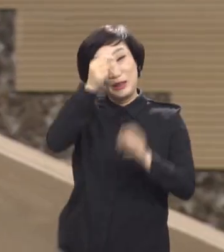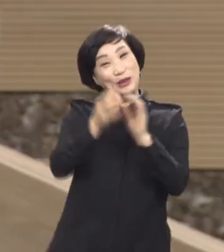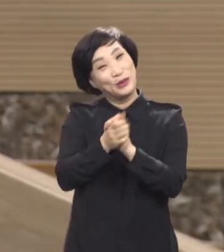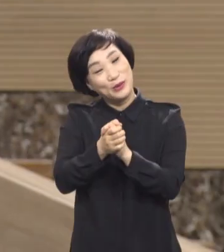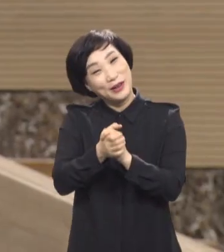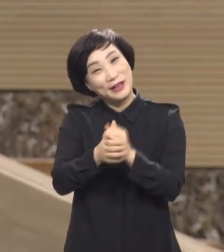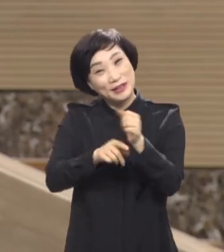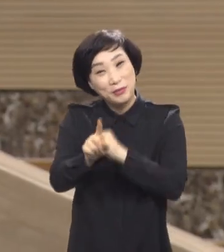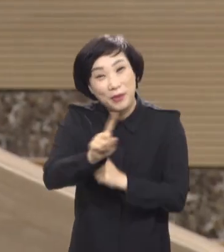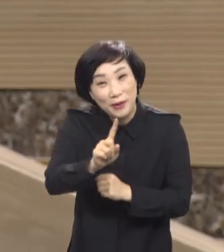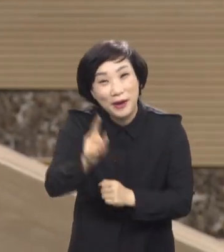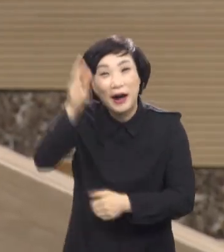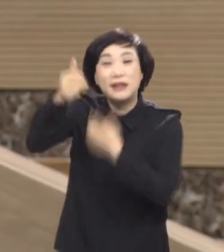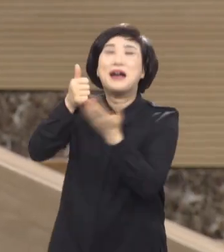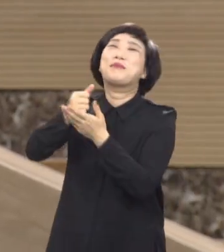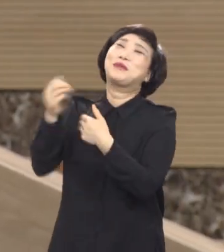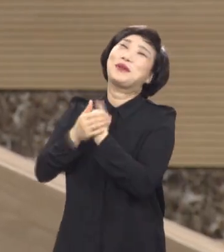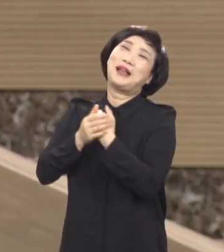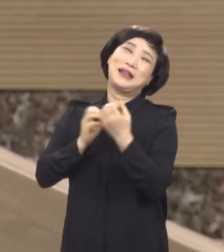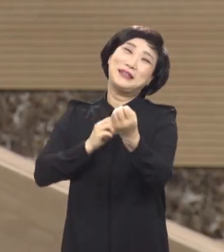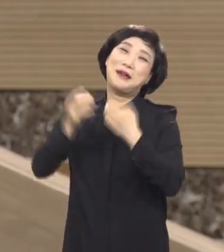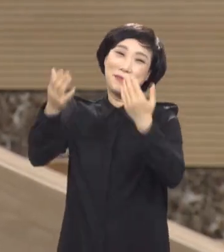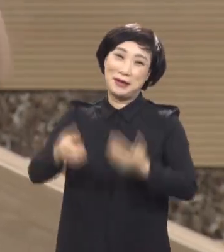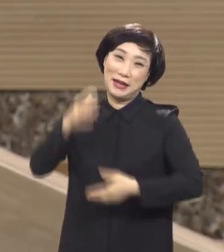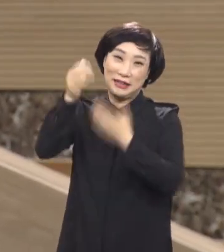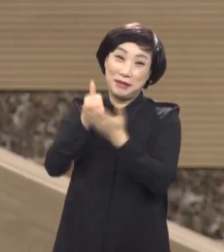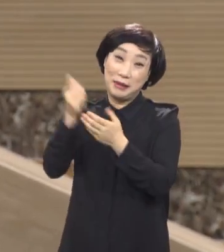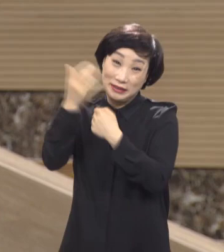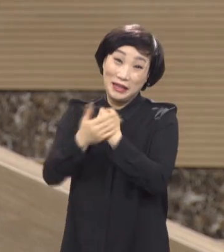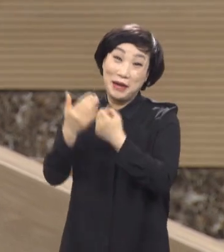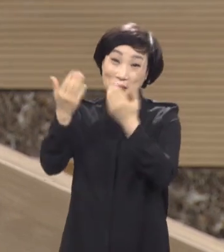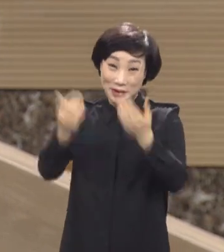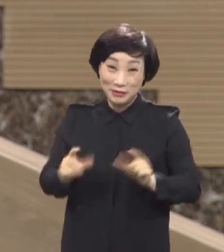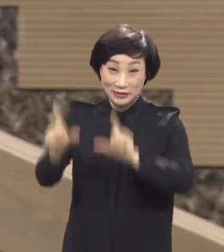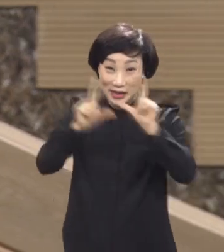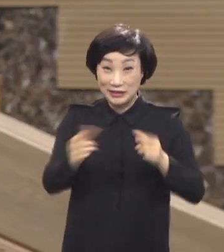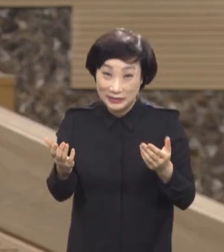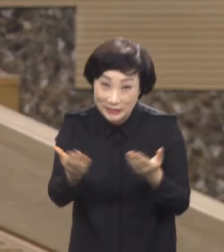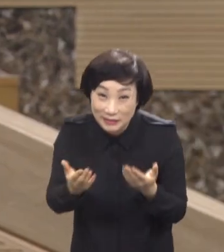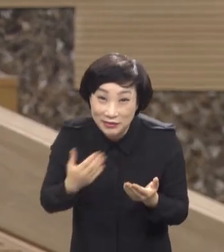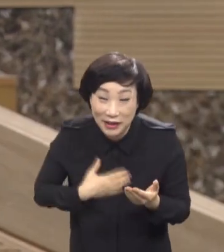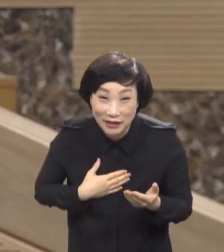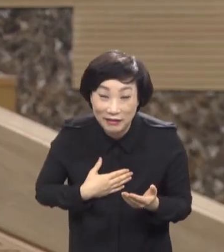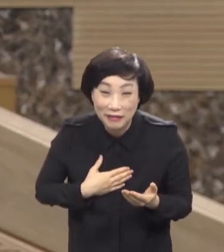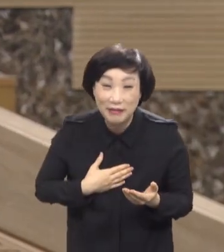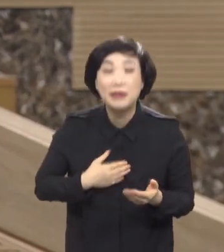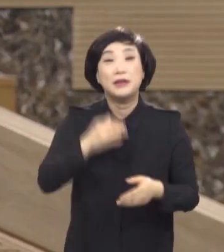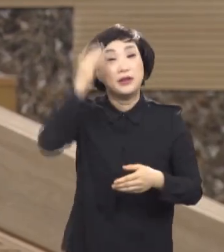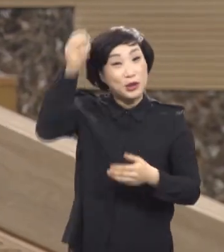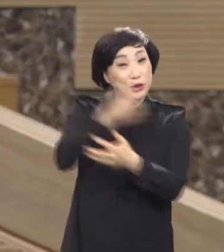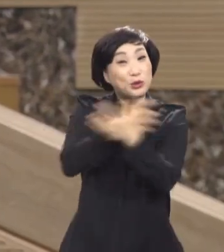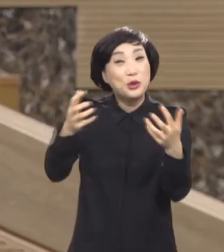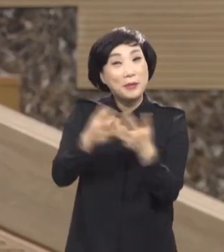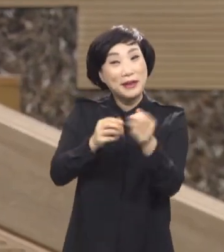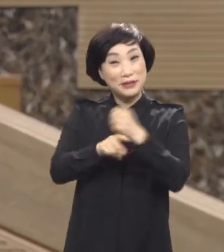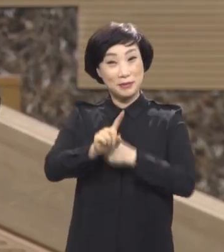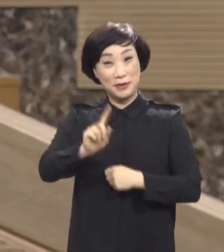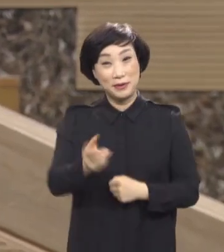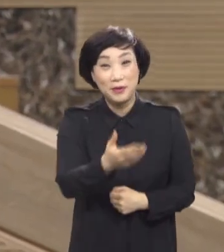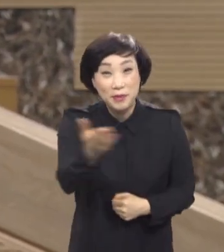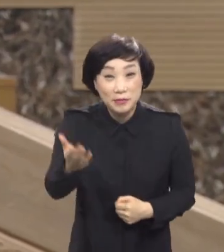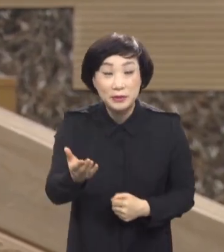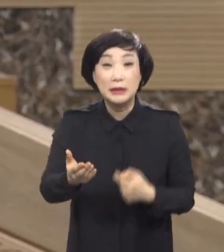뭐냐 하나님으로 응답받아 하나님의 은혜로 살려는 것 성령 충만이 뭐냐